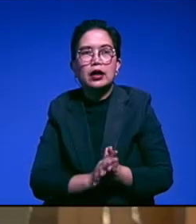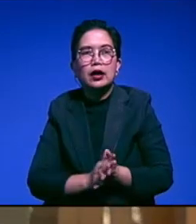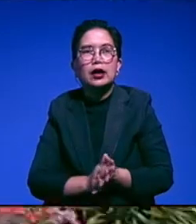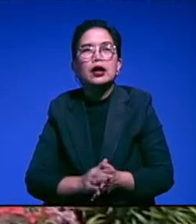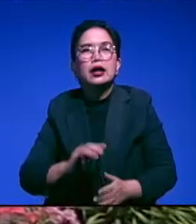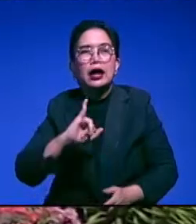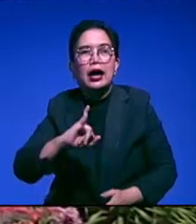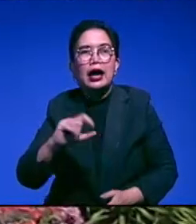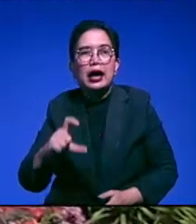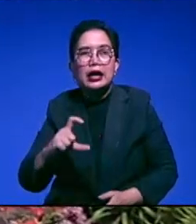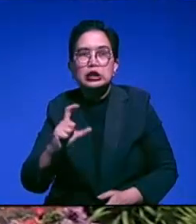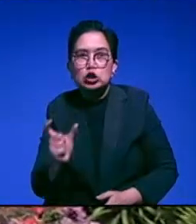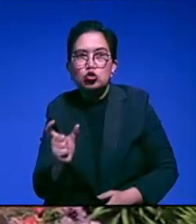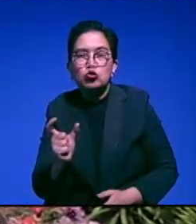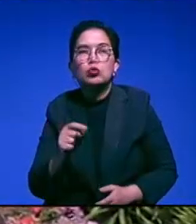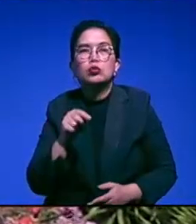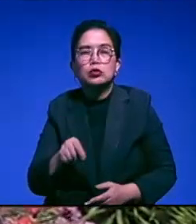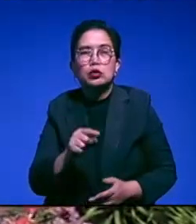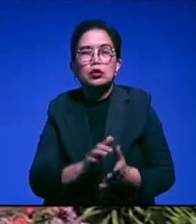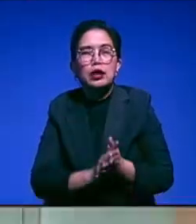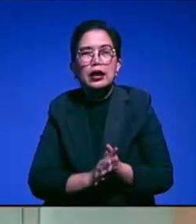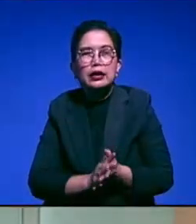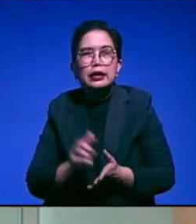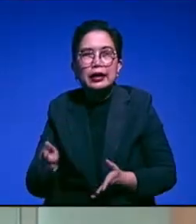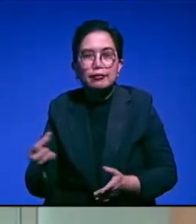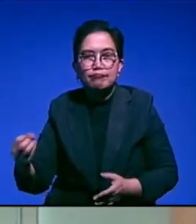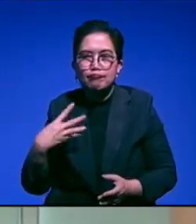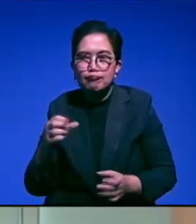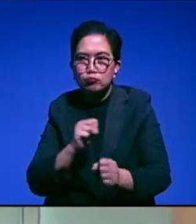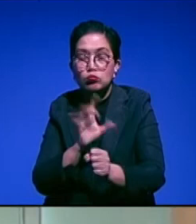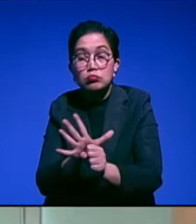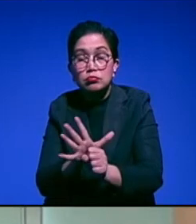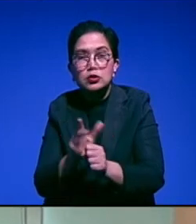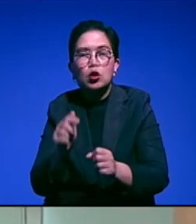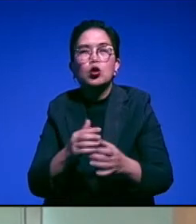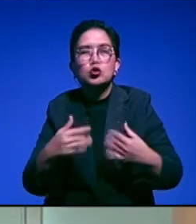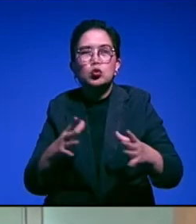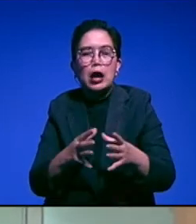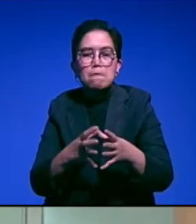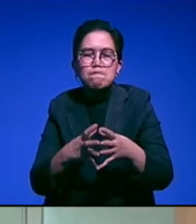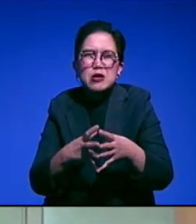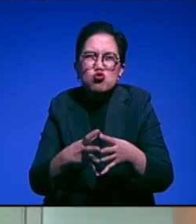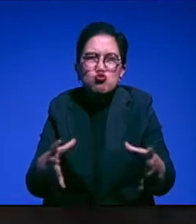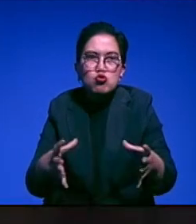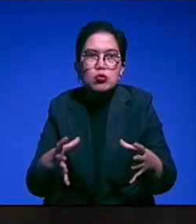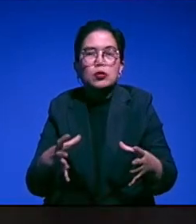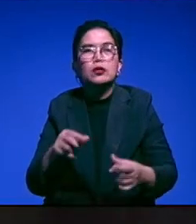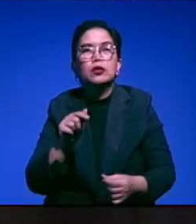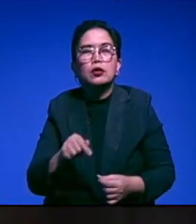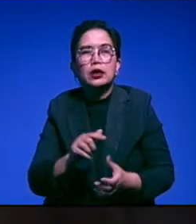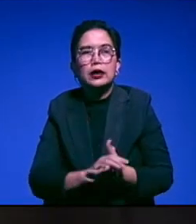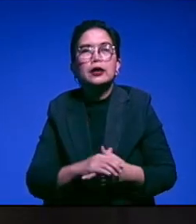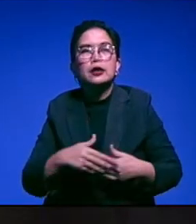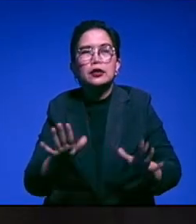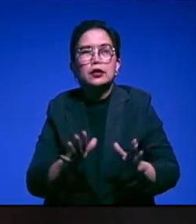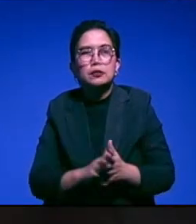intensive care unit atau ICU untuk pasien COVID-19 sudah terisi penuh. Untuk mengantisipasi lonjakan, pemerintah Kabupaten Tangerang membuka kembali